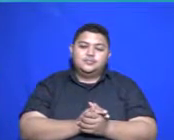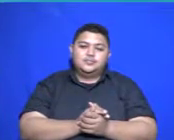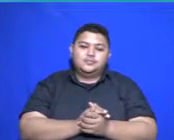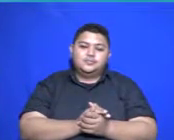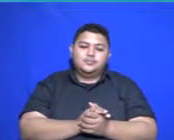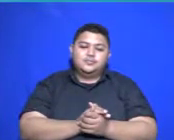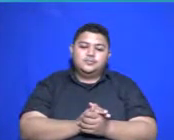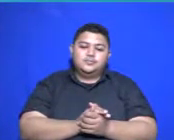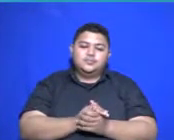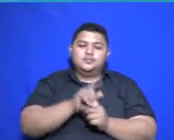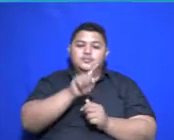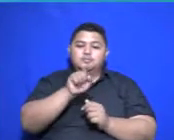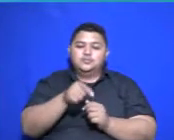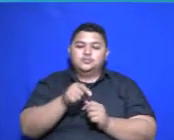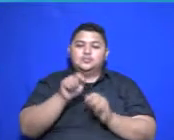PDB-nya